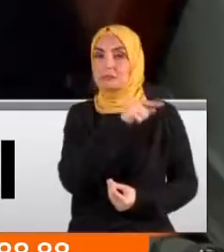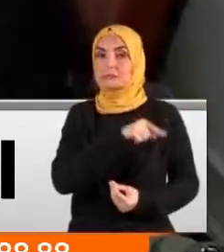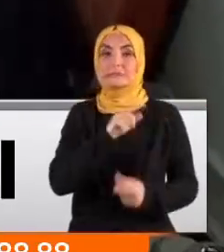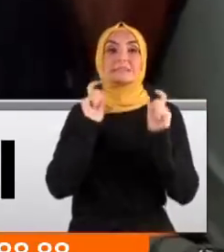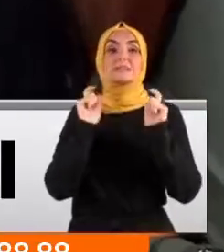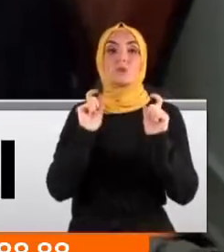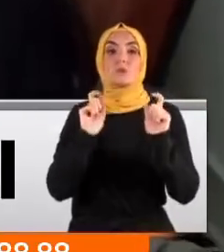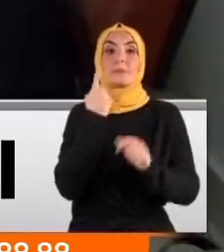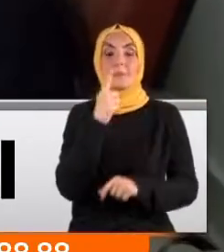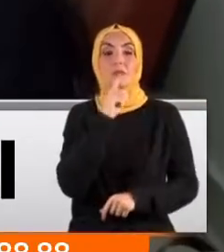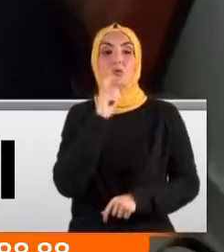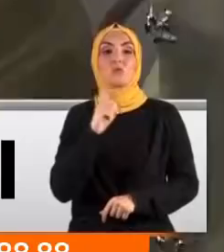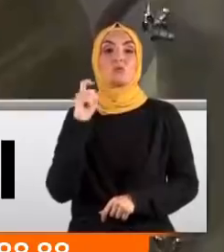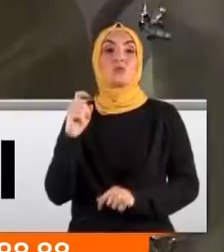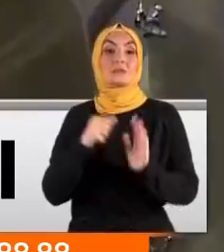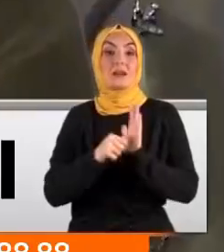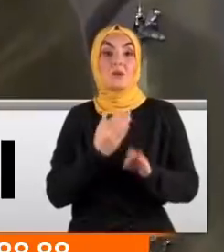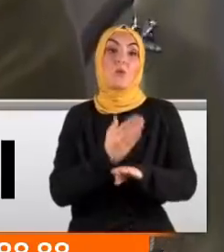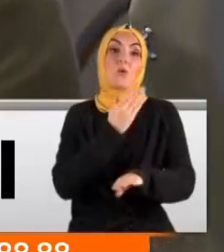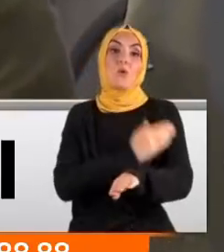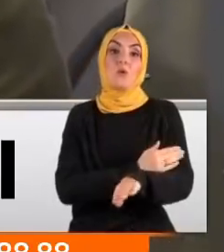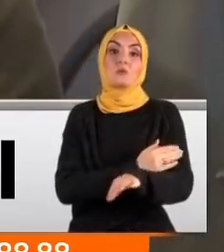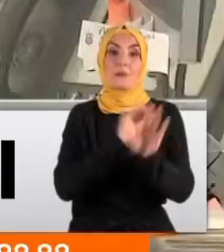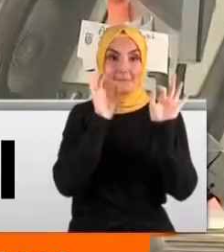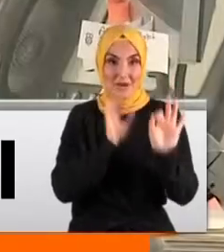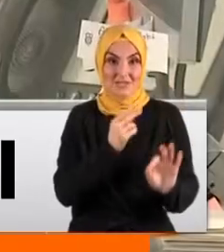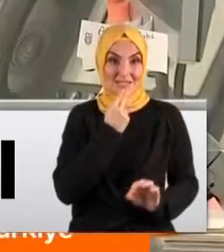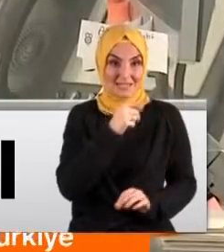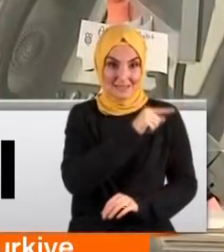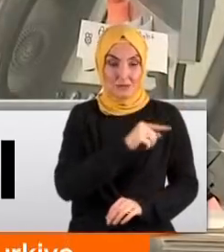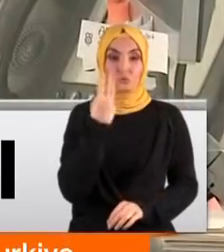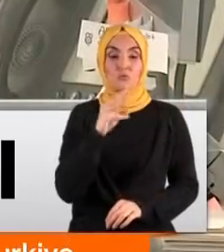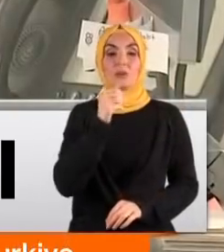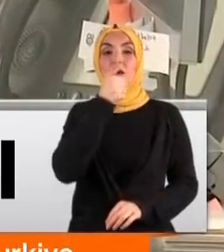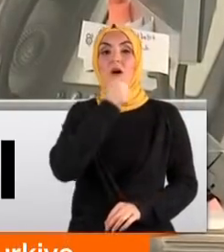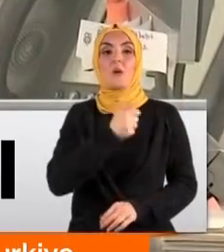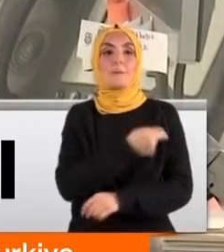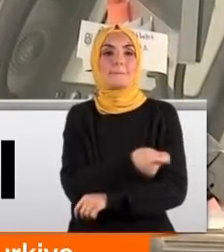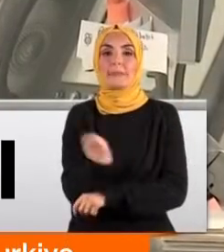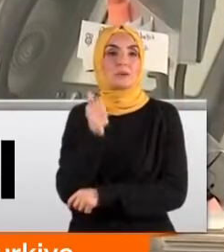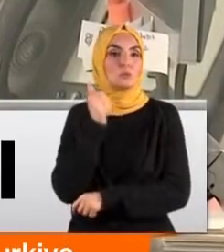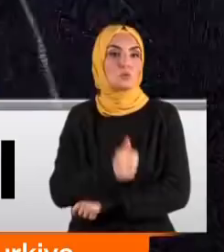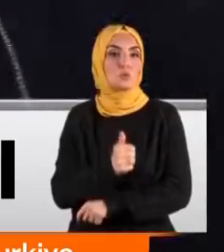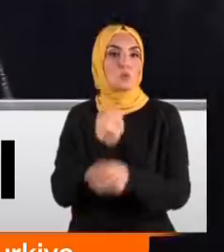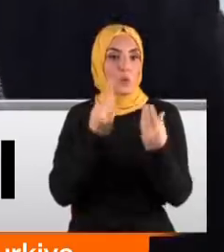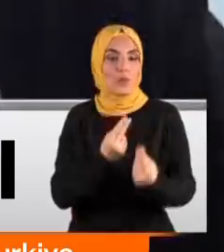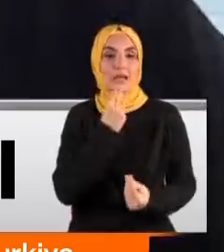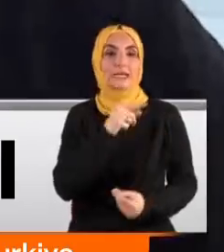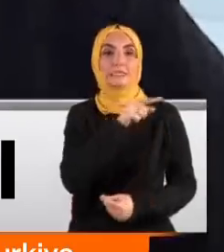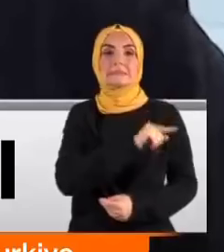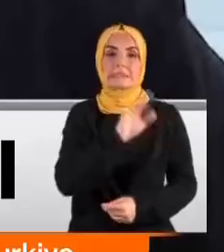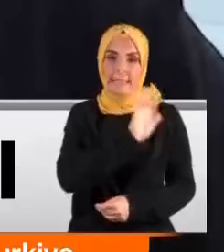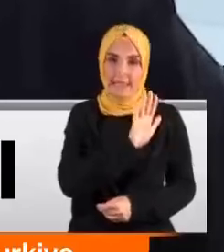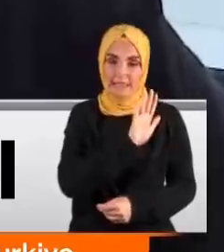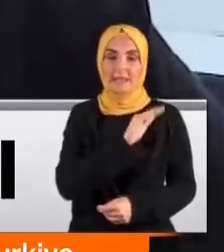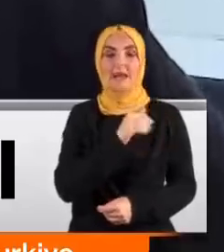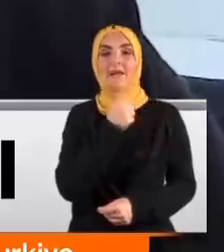ve 3600 prim gününü tamamlayan kadınlar 50, erkeklerse 55 yaşında emekli olabilecek. Ne zaman emekli